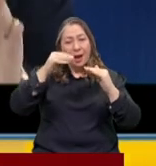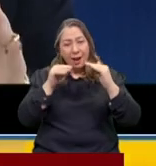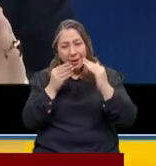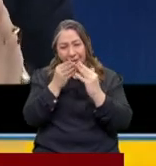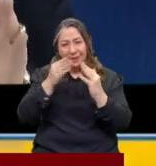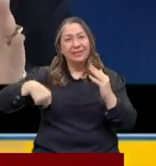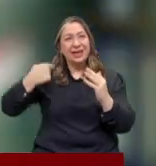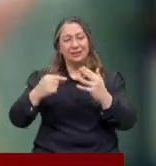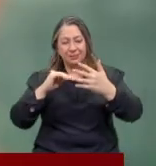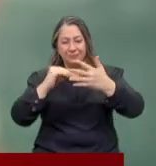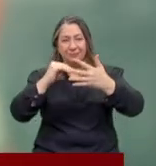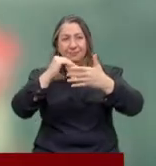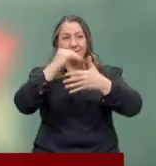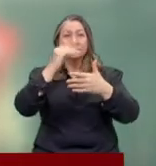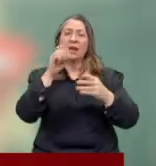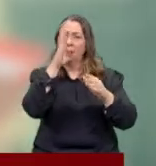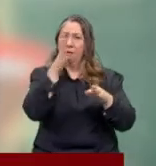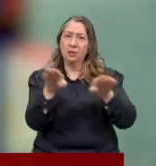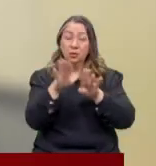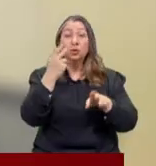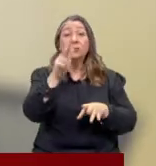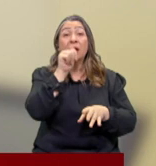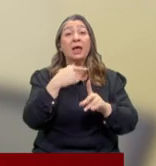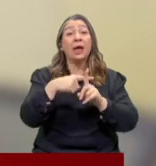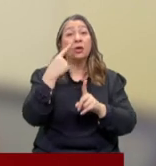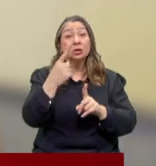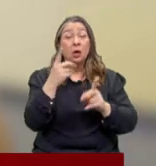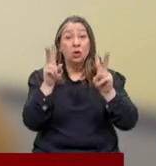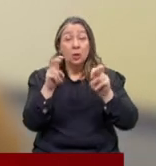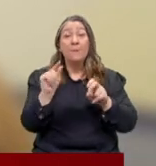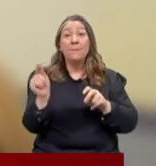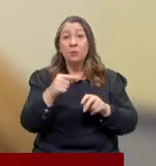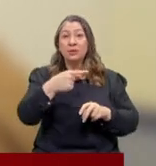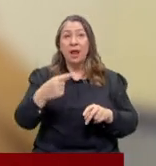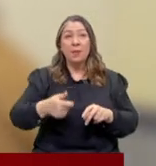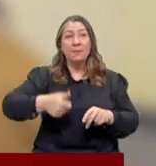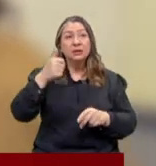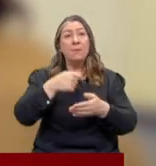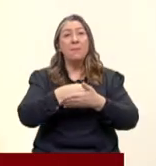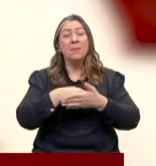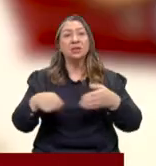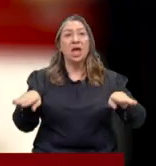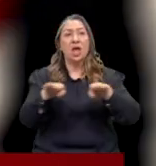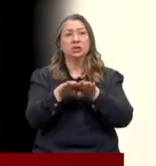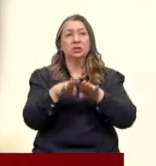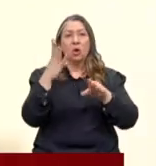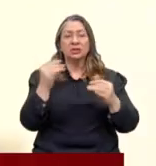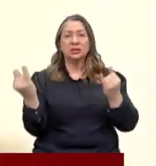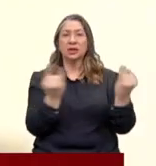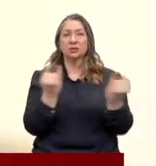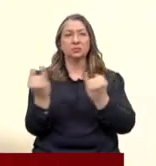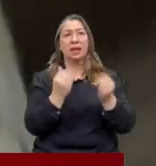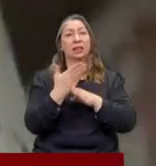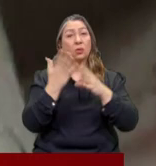daha adil olacak. 3600 ek gösterge konusu gündeme geldiğinde memur ve daire başkanlarının maaşlarının eşitlenmesi tartışmalara